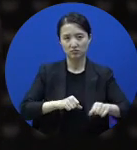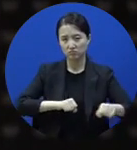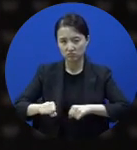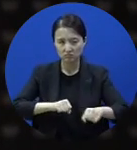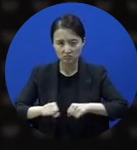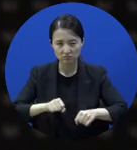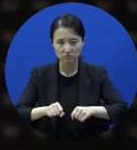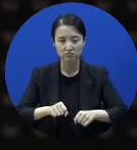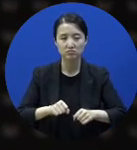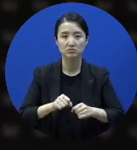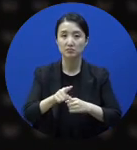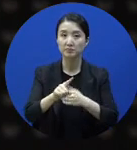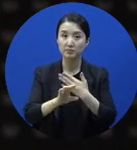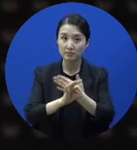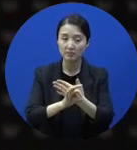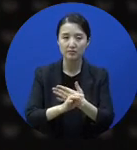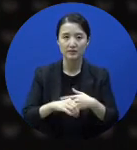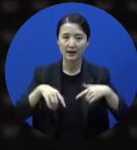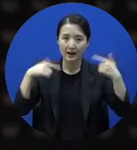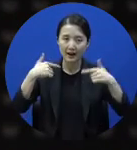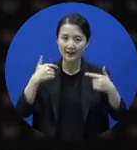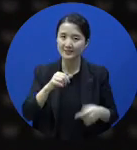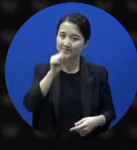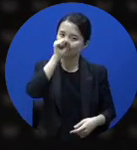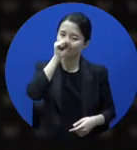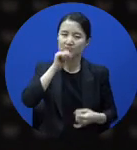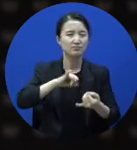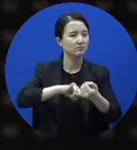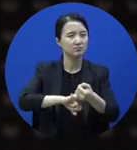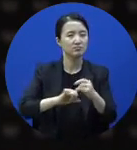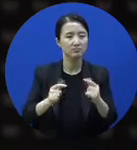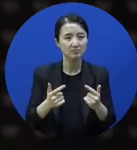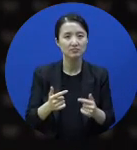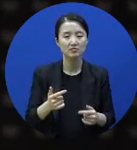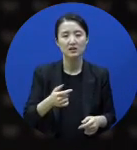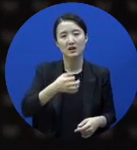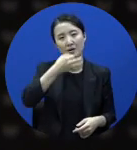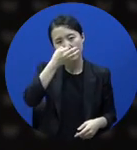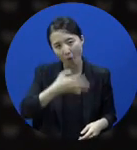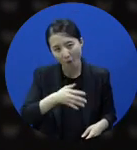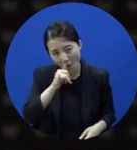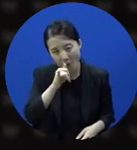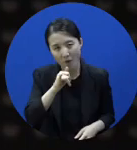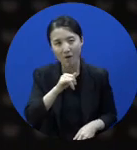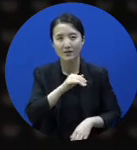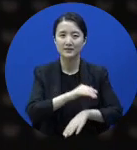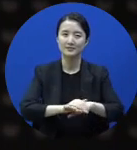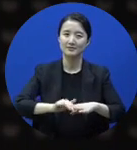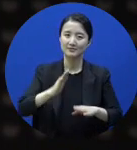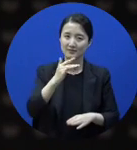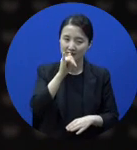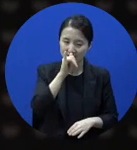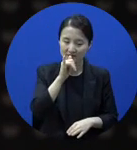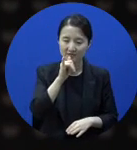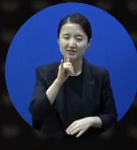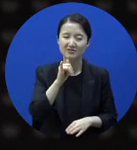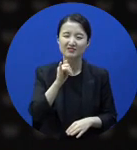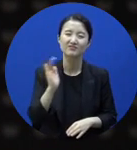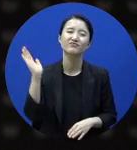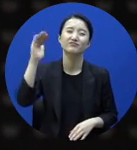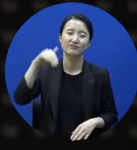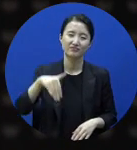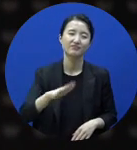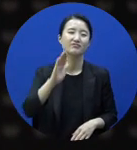어떻게 넘어가느냐에 따른 부분들인 거고요. 그렇지만 계속 멈추면 안 되고요. 그냥 시간이 멈춰